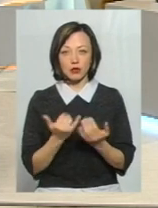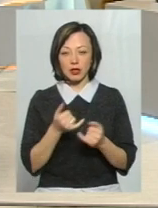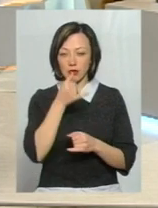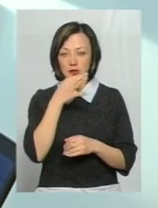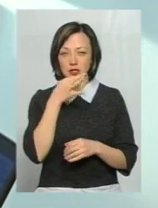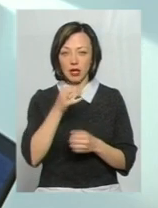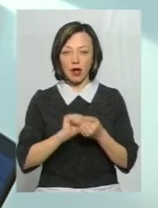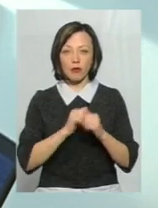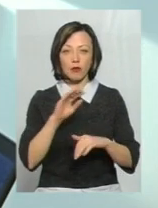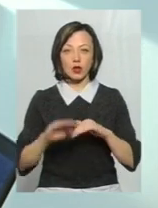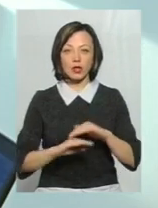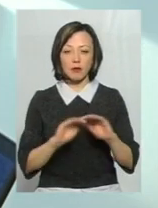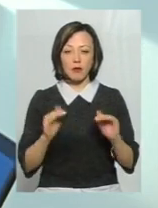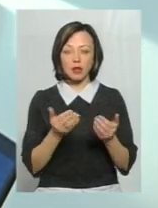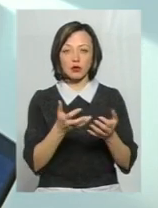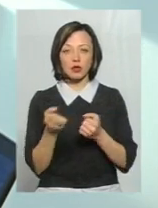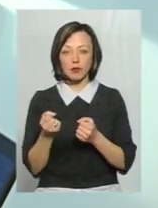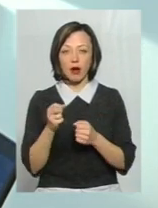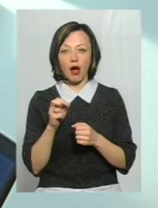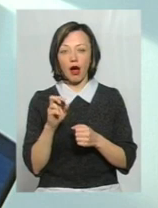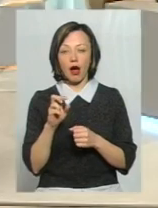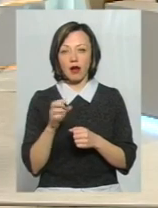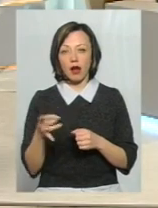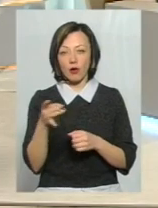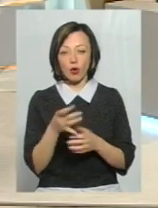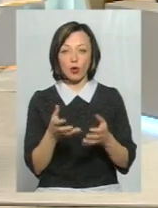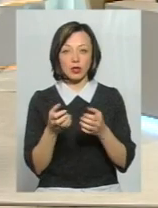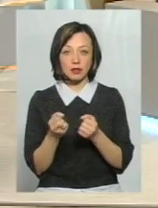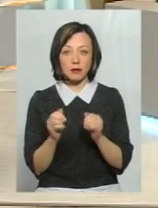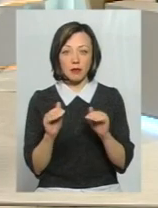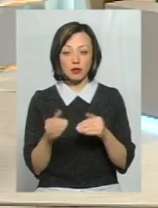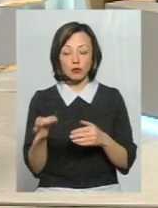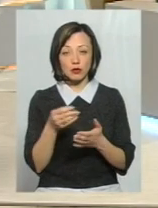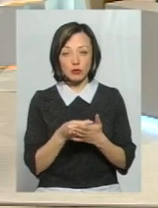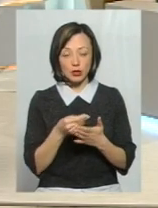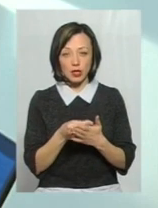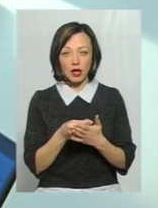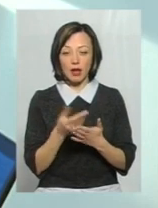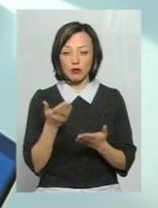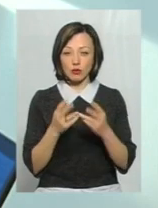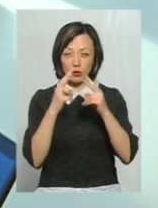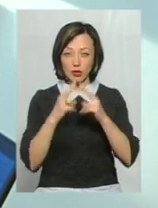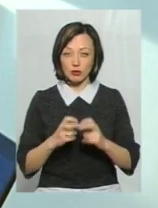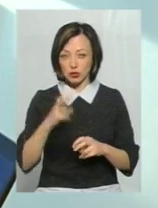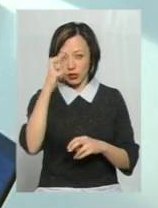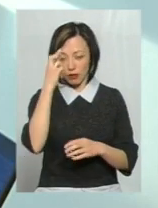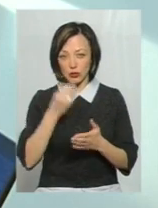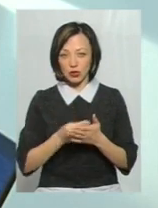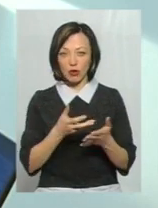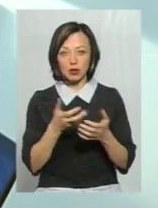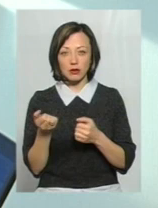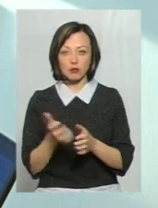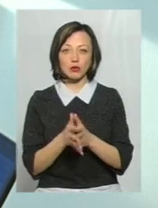що Кам'янець-Подільський менше одержує або Кам'янець-Подільський район. Він одержав менше з обласного бюджету. Але якщо ви проаналізуєте з державного бюджету, він